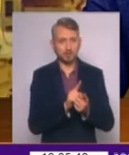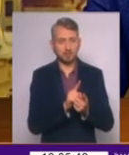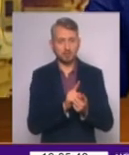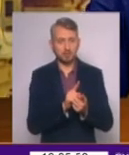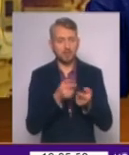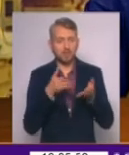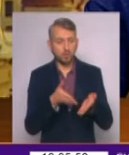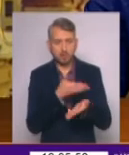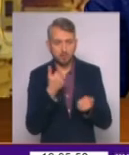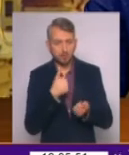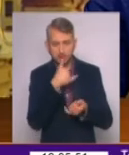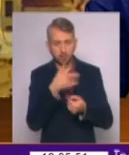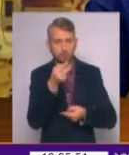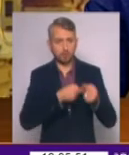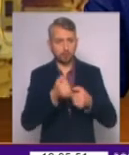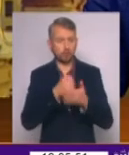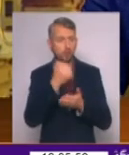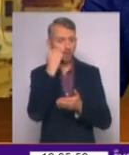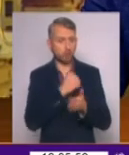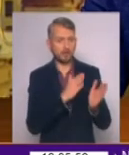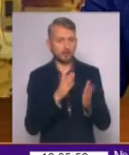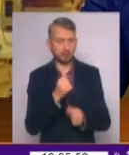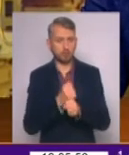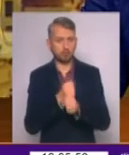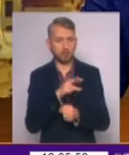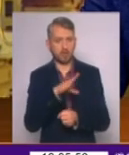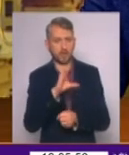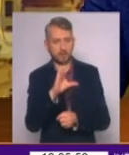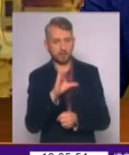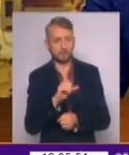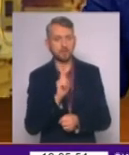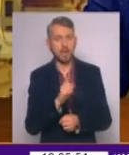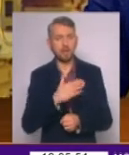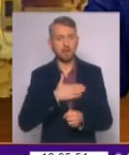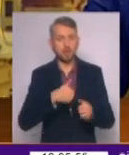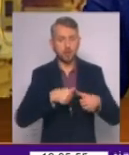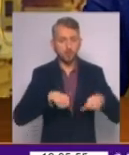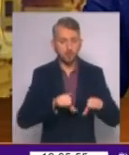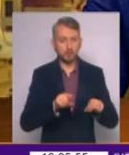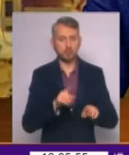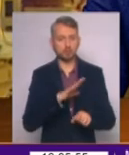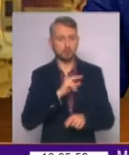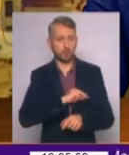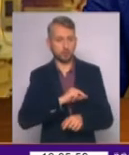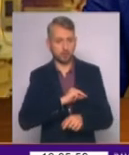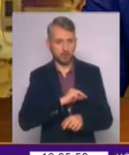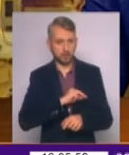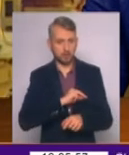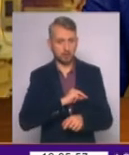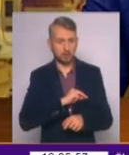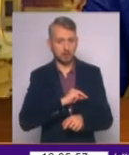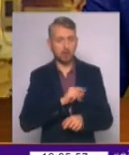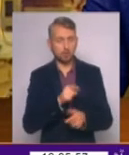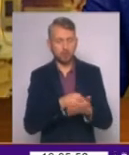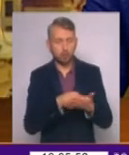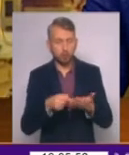ми ж не можемо повернутися до старої системи роботи МВС. Але наші комісії, ті, що які працювали, профільні поліцейські,